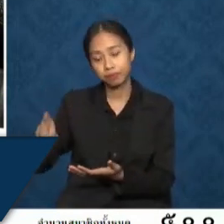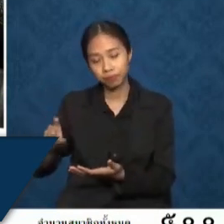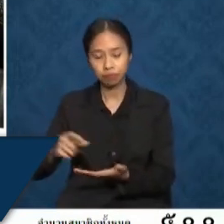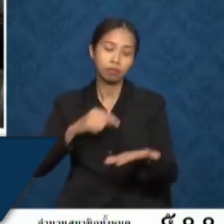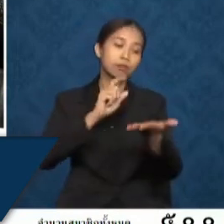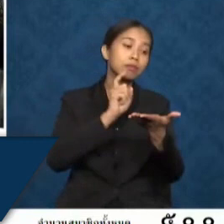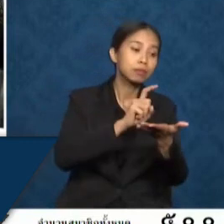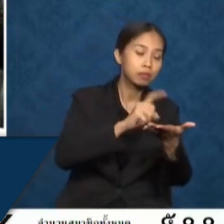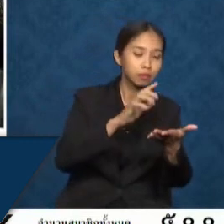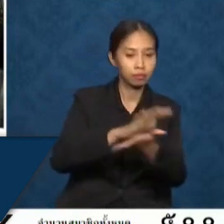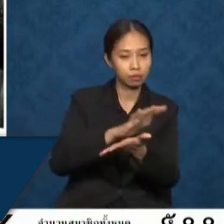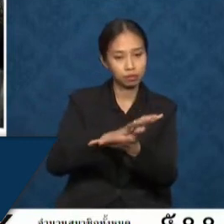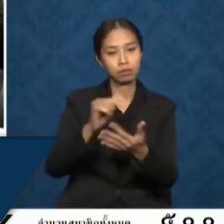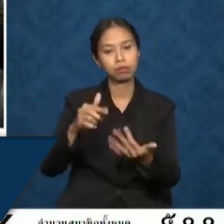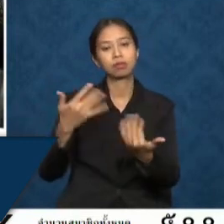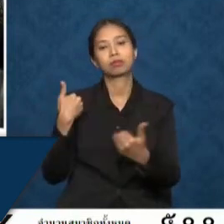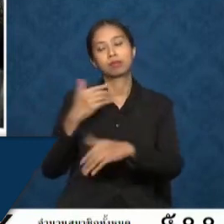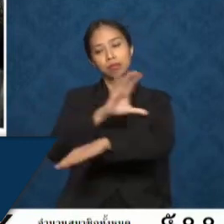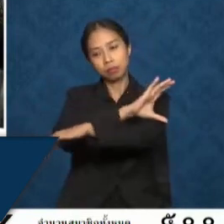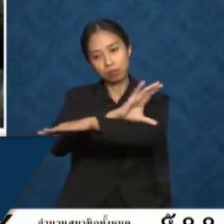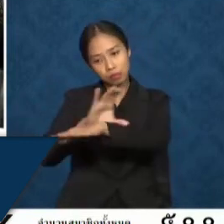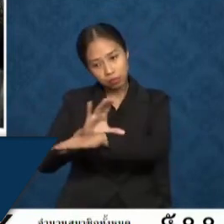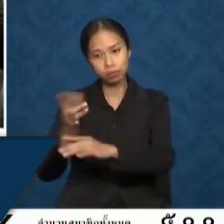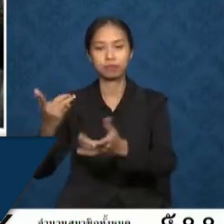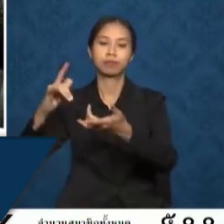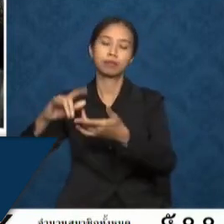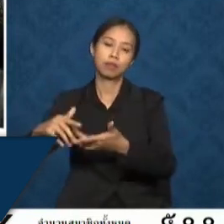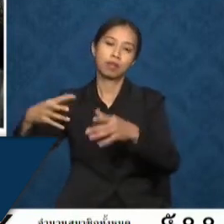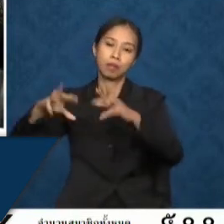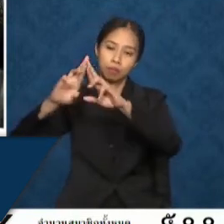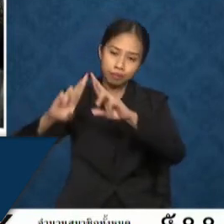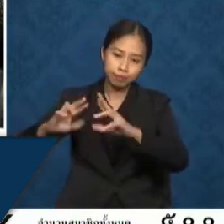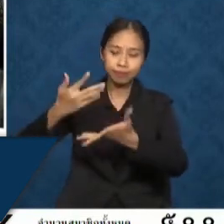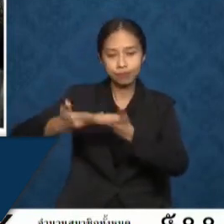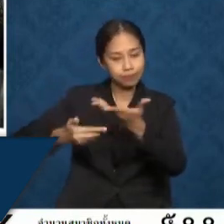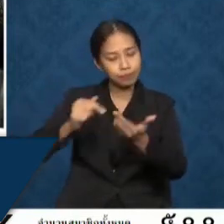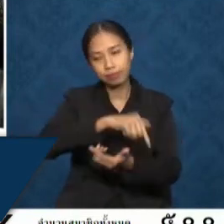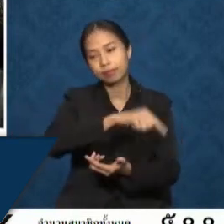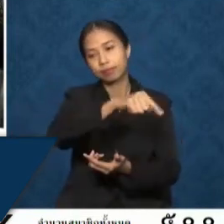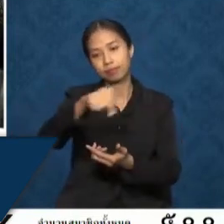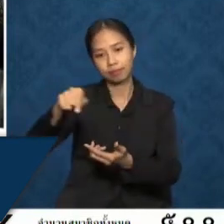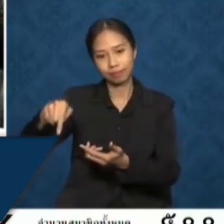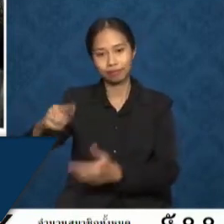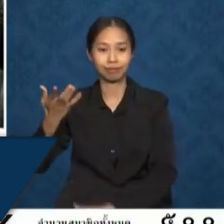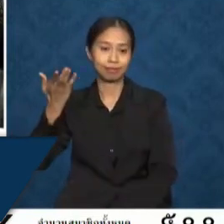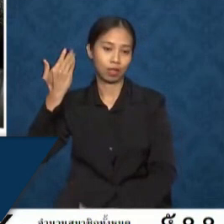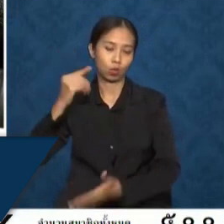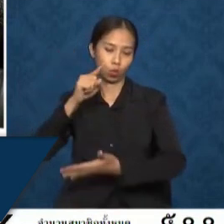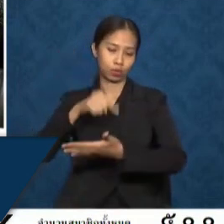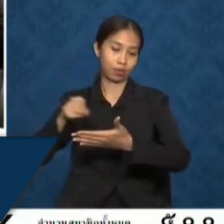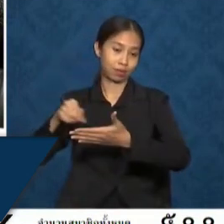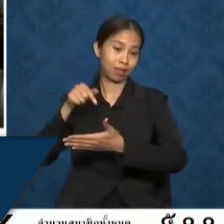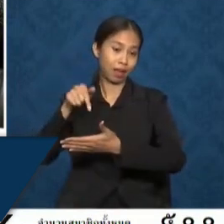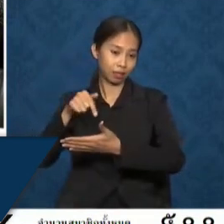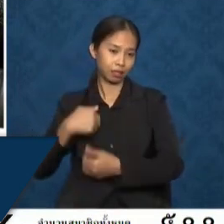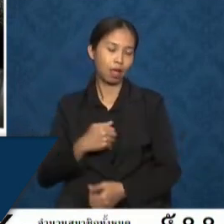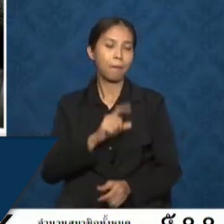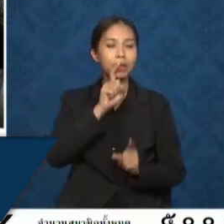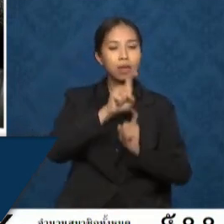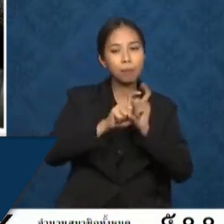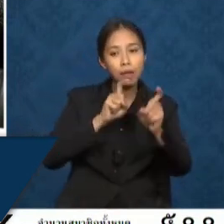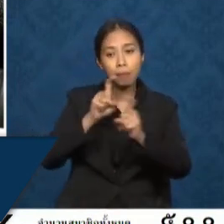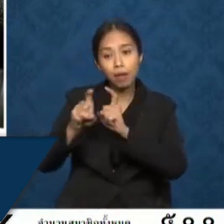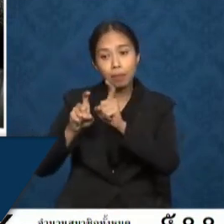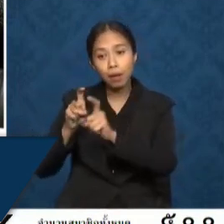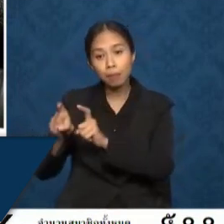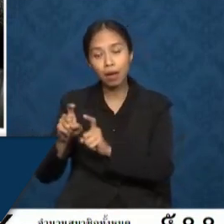ต่างทั้ในห้าง รไฟฟ้าหรอแกทงงานปาสัยของแต่ลพัการเมืองในช่งรถตงให่ที่ป่านมาโพที่ถามกจะเปคำถาม